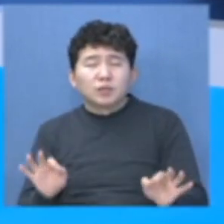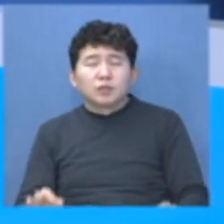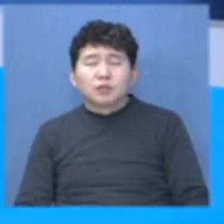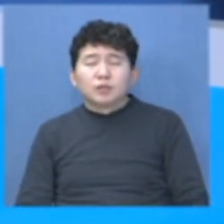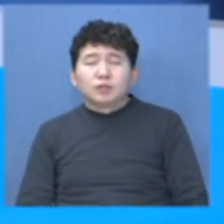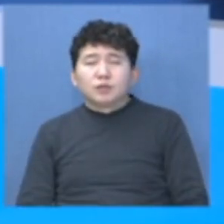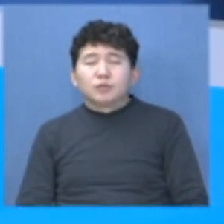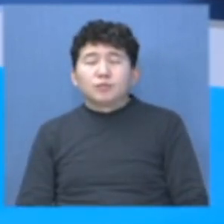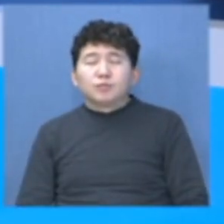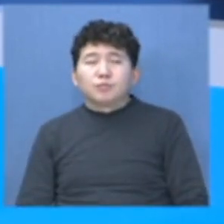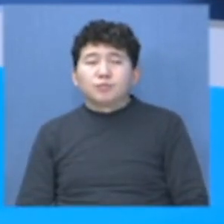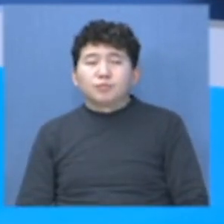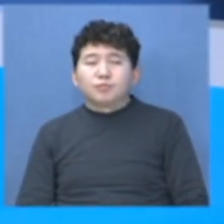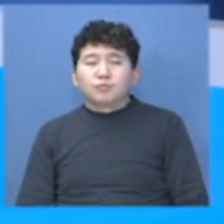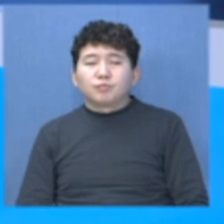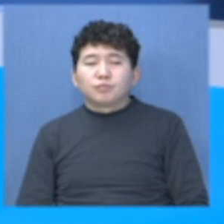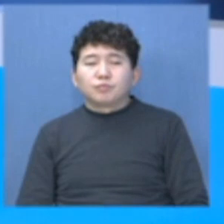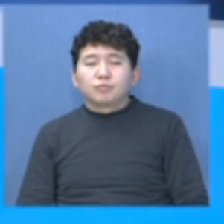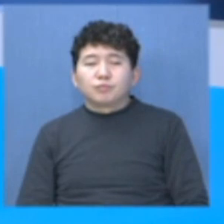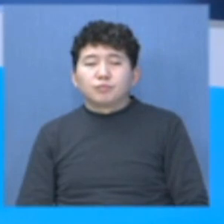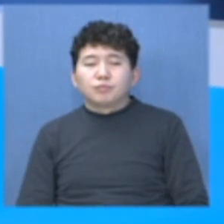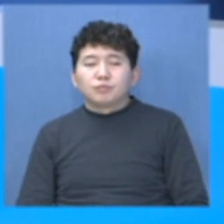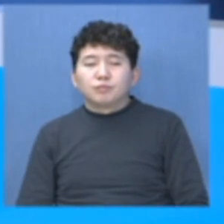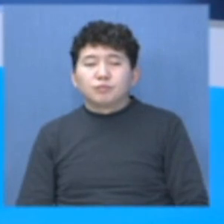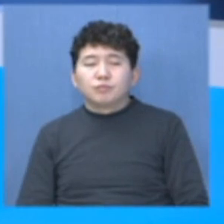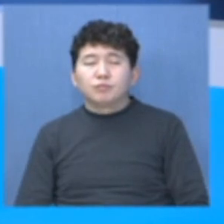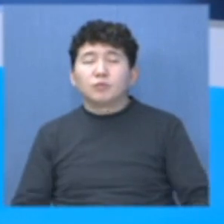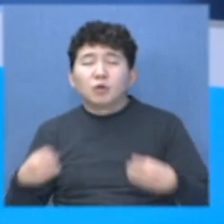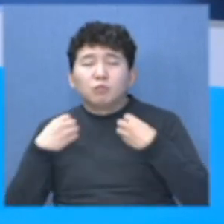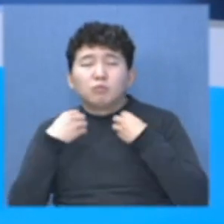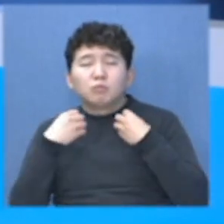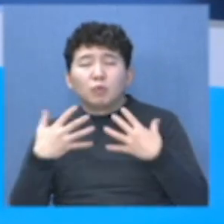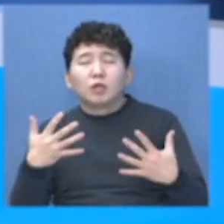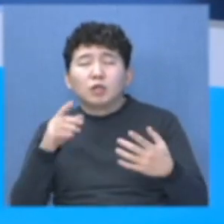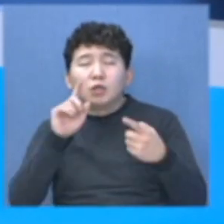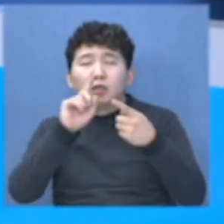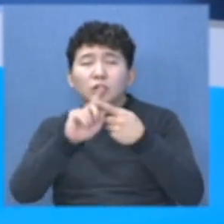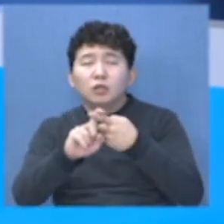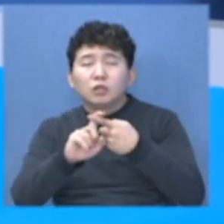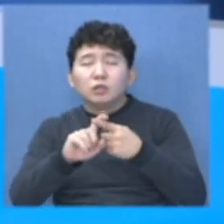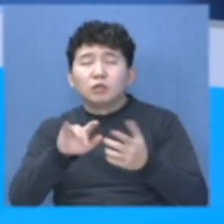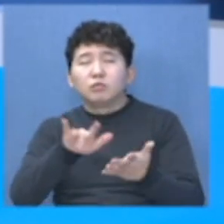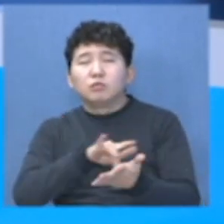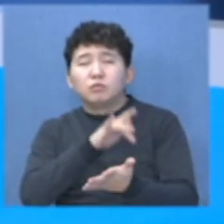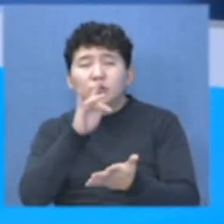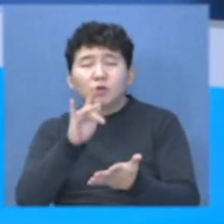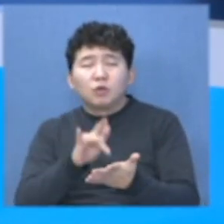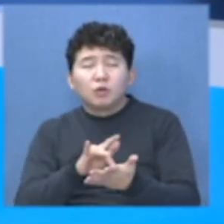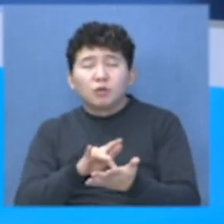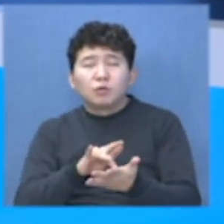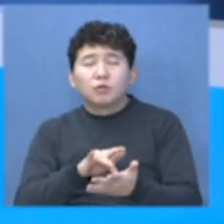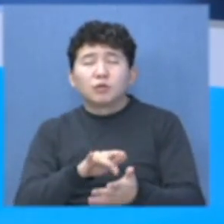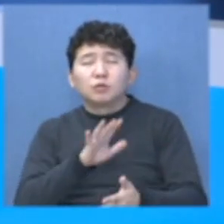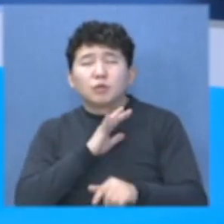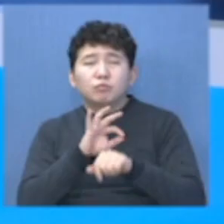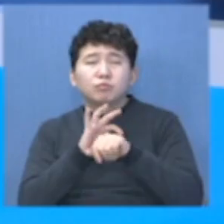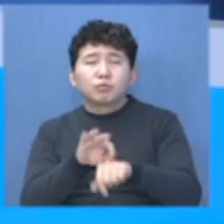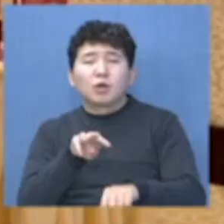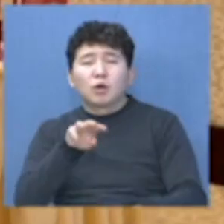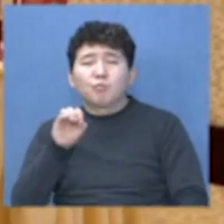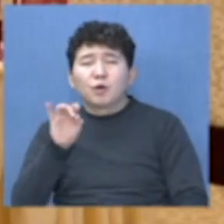muratlarımen sabahtasıp jatkanı mende kündü. Aytulu künge oray kalada aytulu bir neşe iş şaralar öttü.